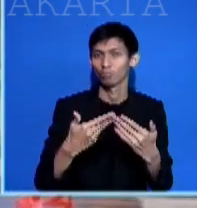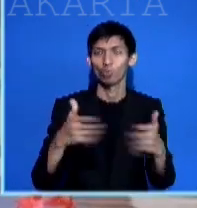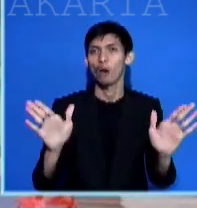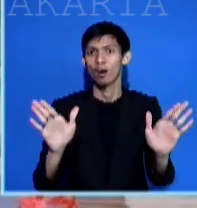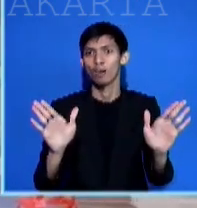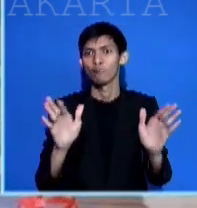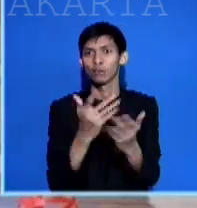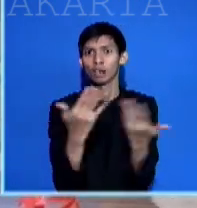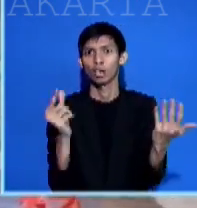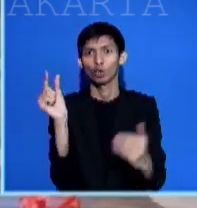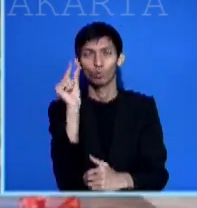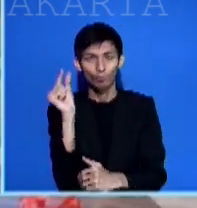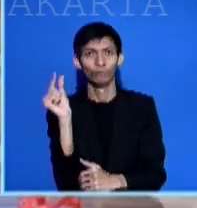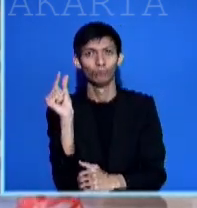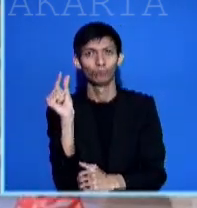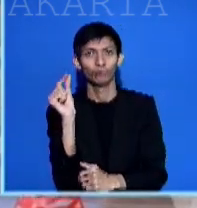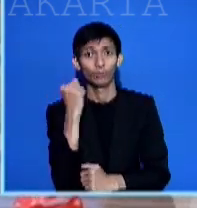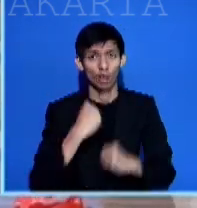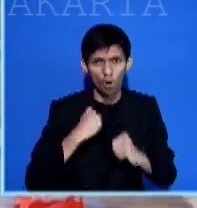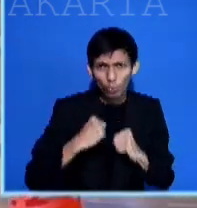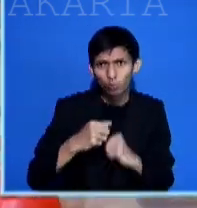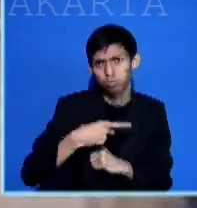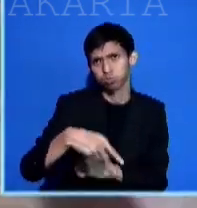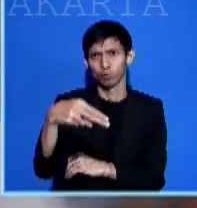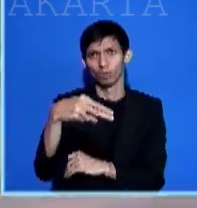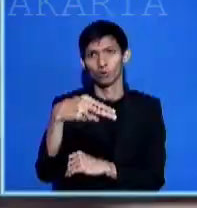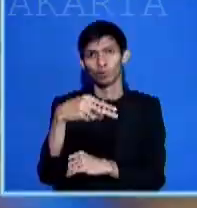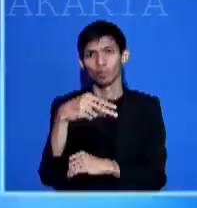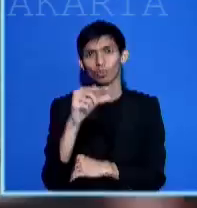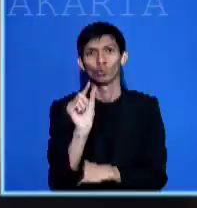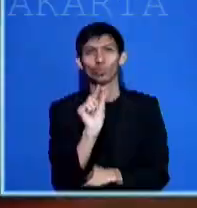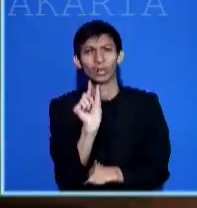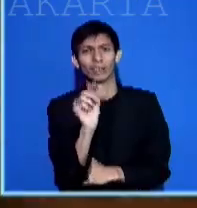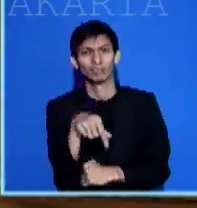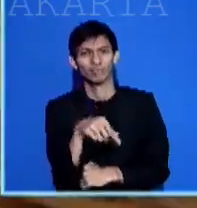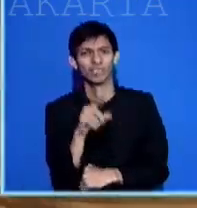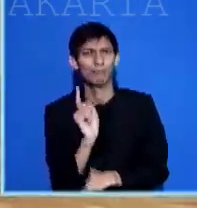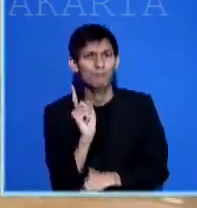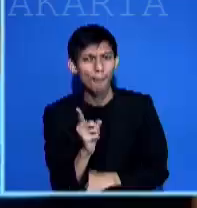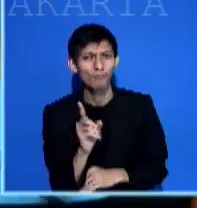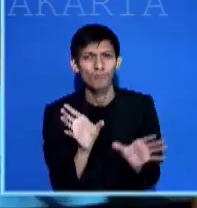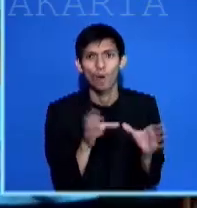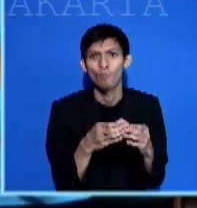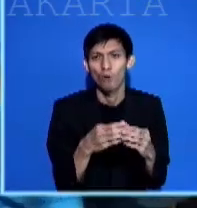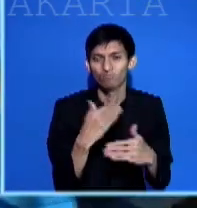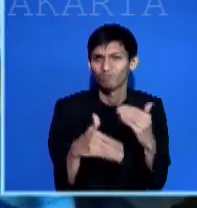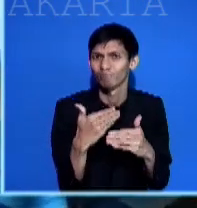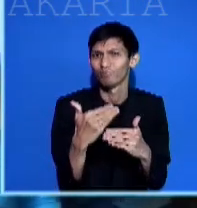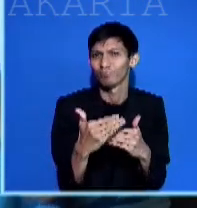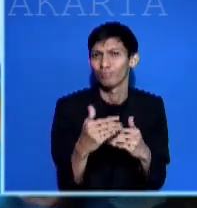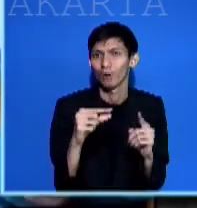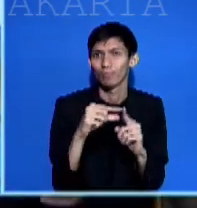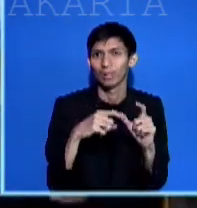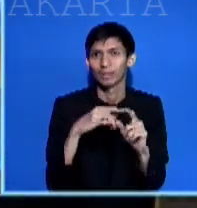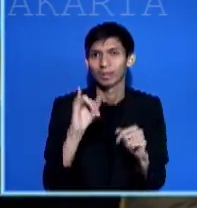umum kejuaraan lari jarak pendek atau sprint ini cukup unik pengkap persatuan atletik seluruh Indonesia atau pasian